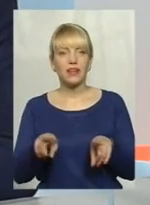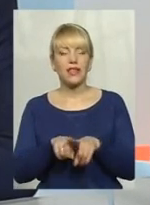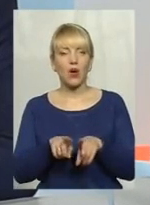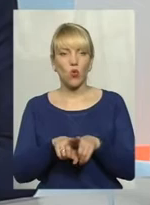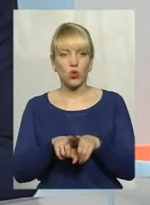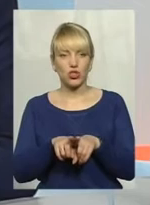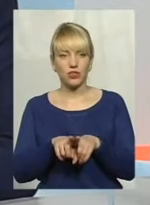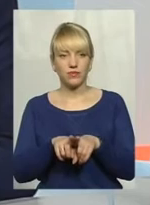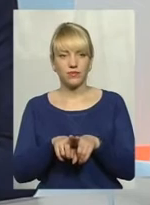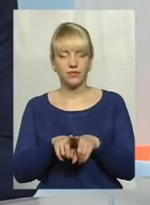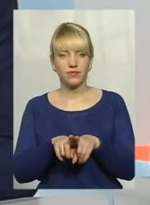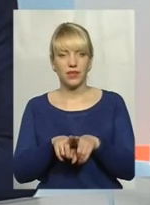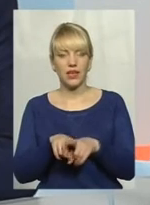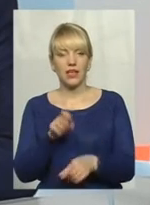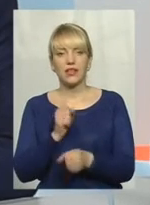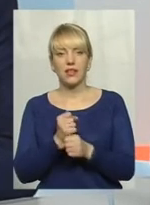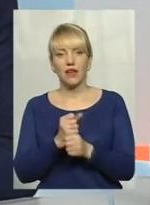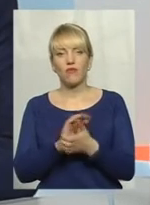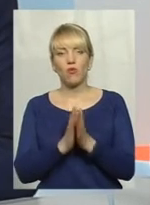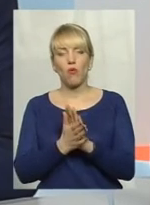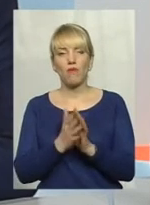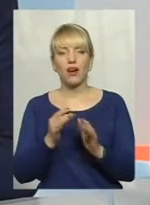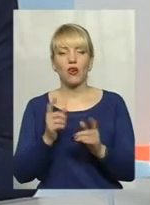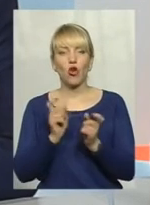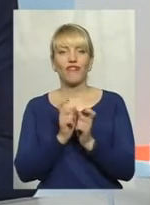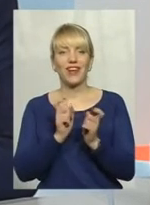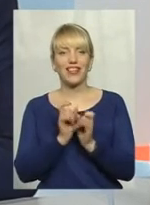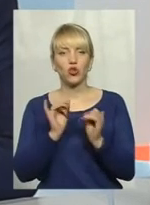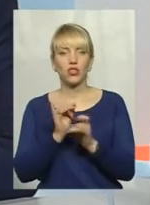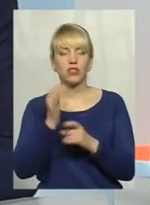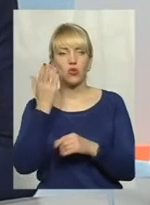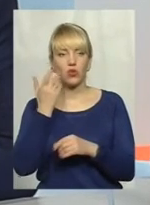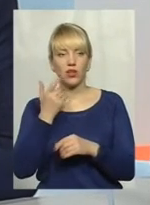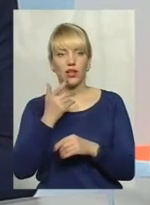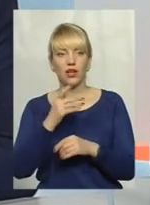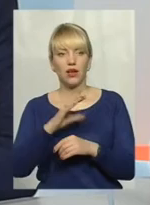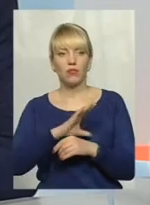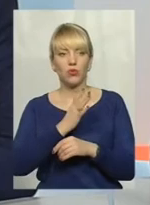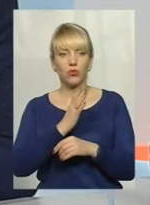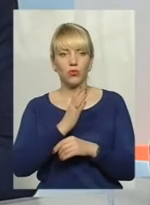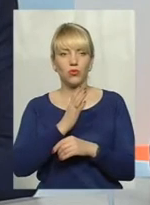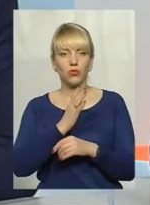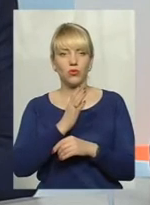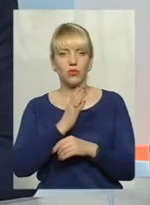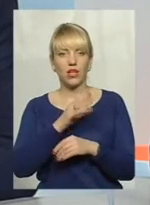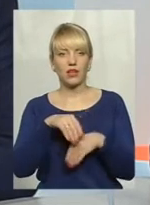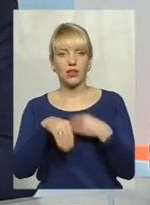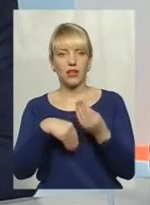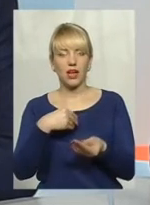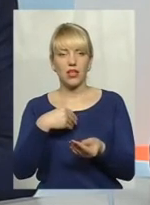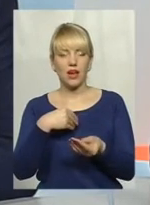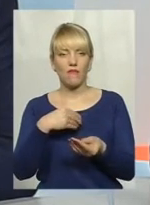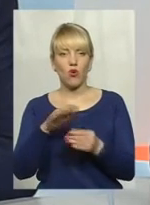також діяв в умовах конфлікту інтересів, коли він голосував про надання в